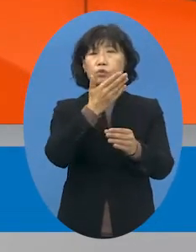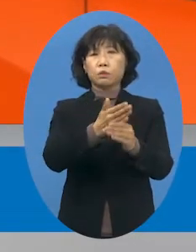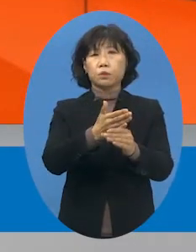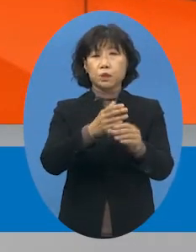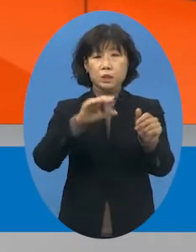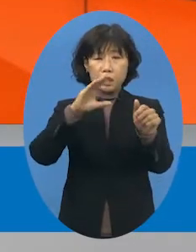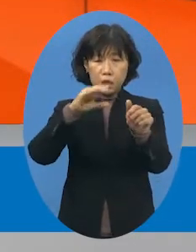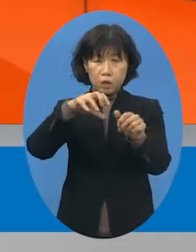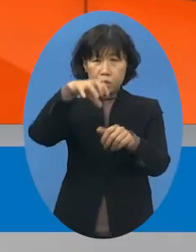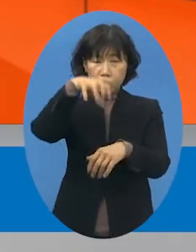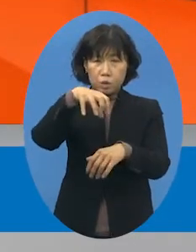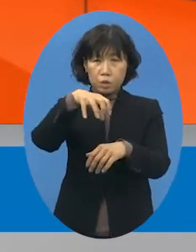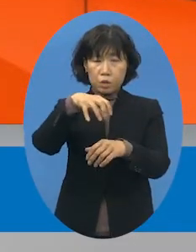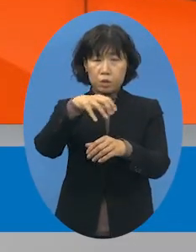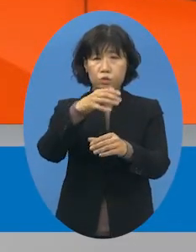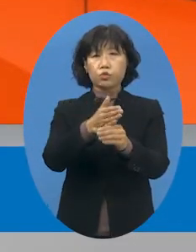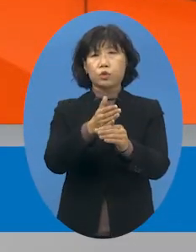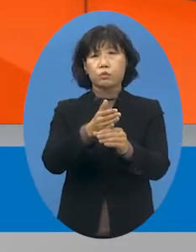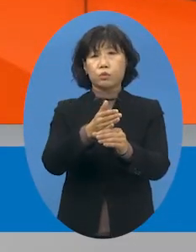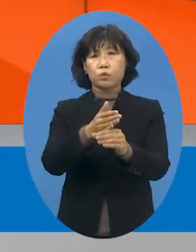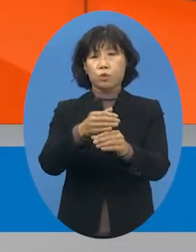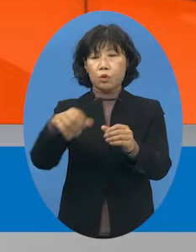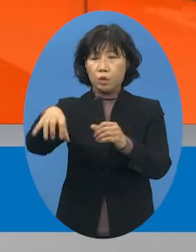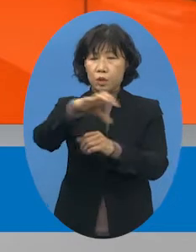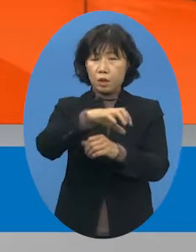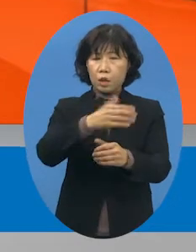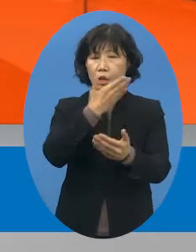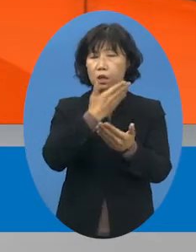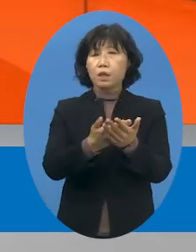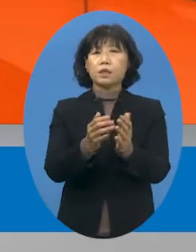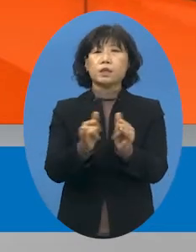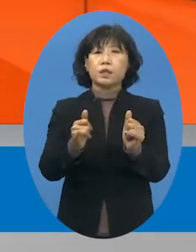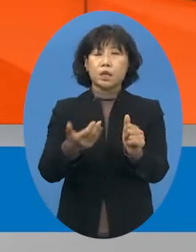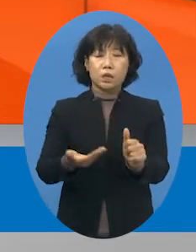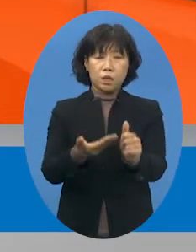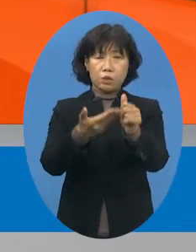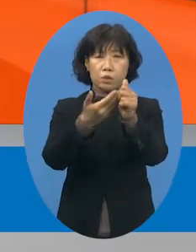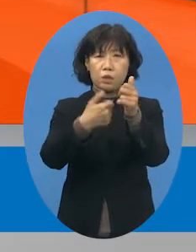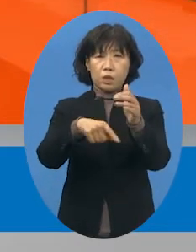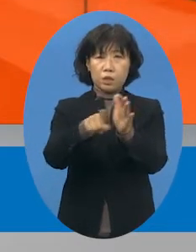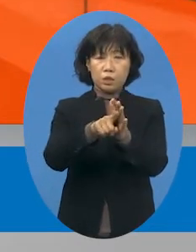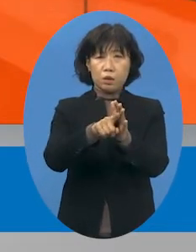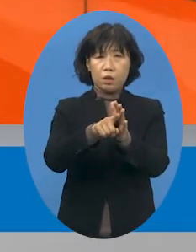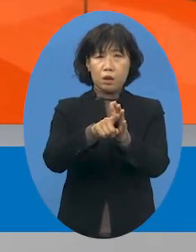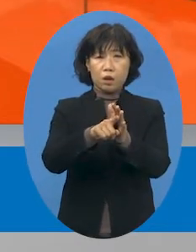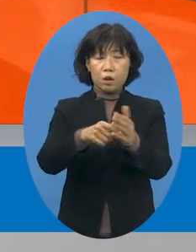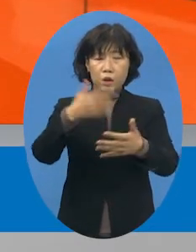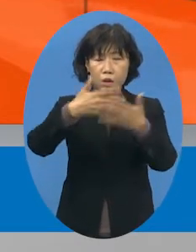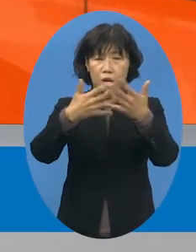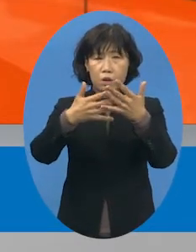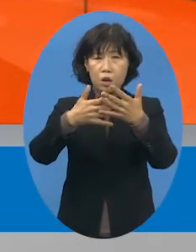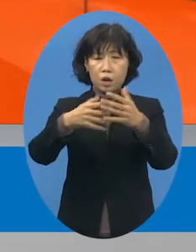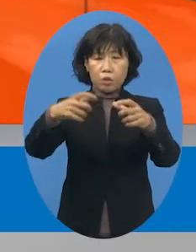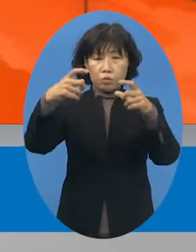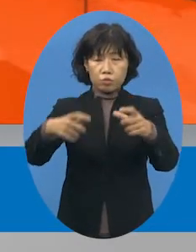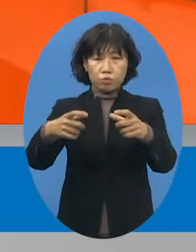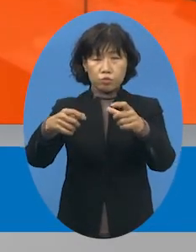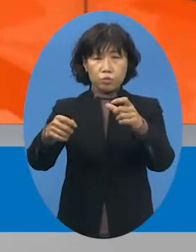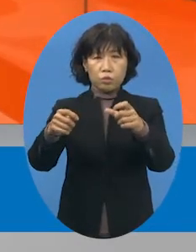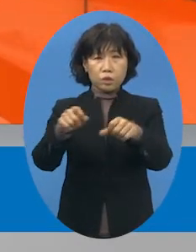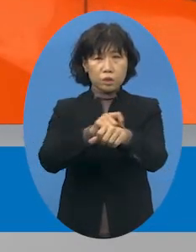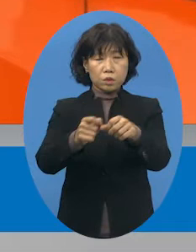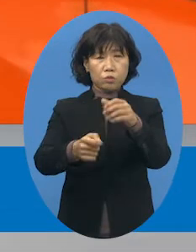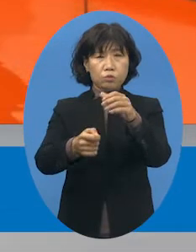이끈 촬영 서구 개를 모티브로 인근 지역의 영화 꿈나무를 키우기 위한 어린이 영화 특구를 조성하고 있습니다